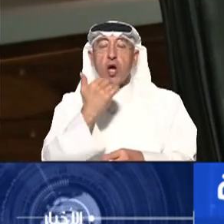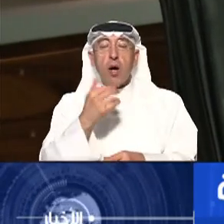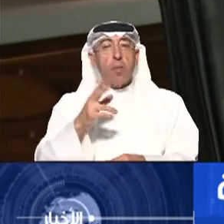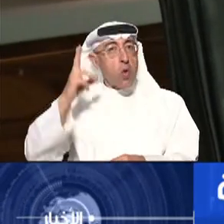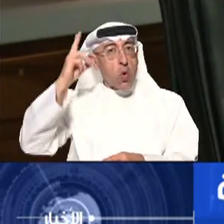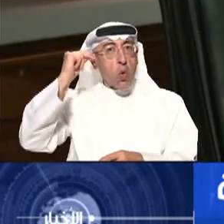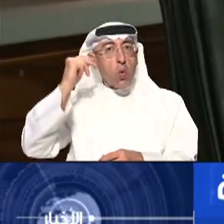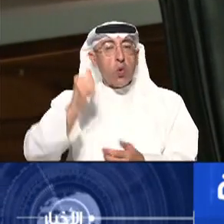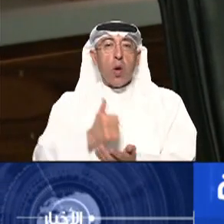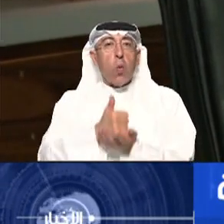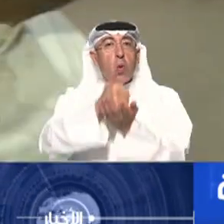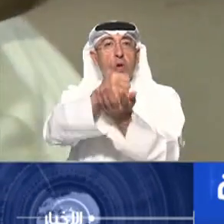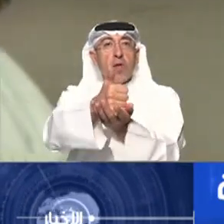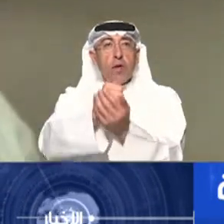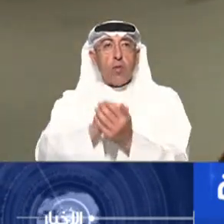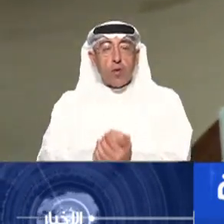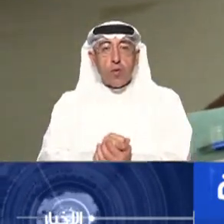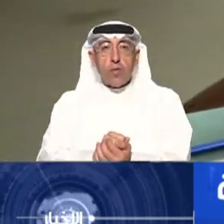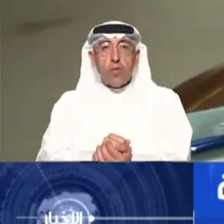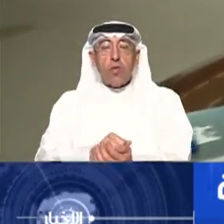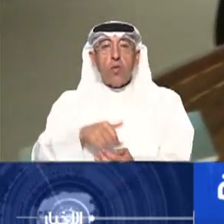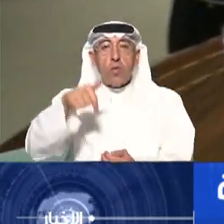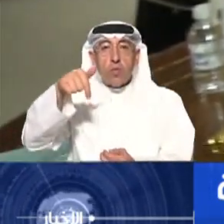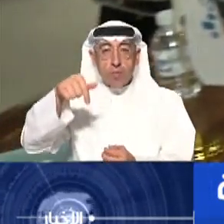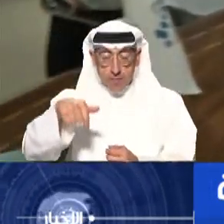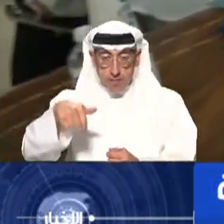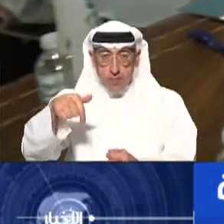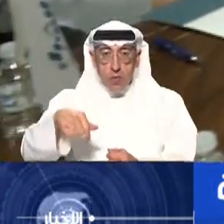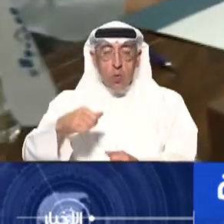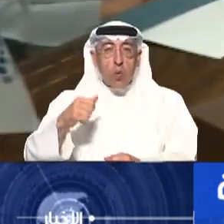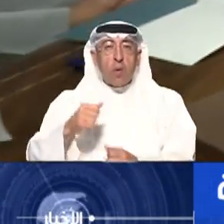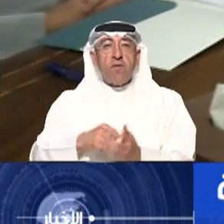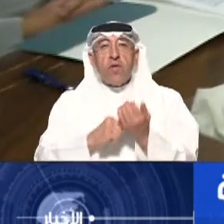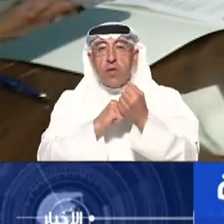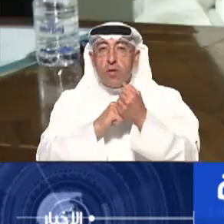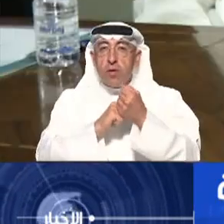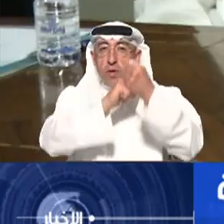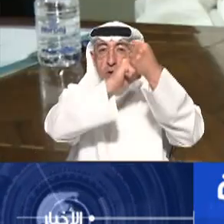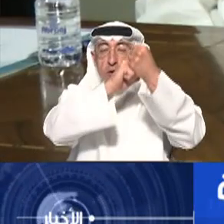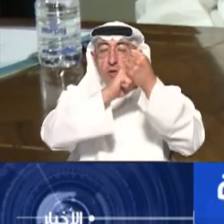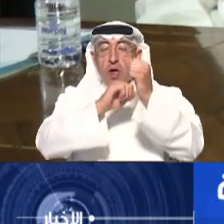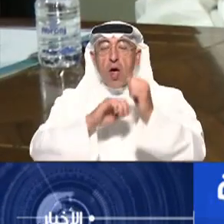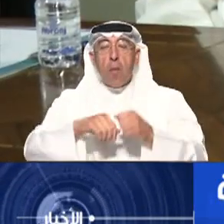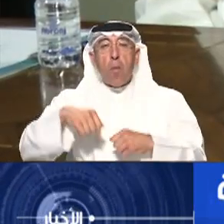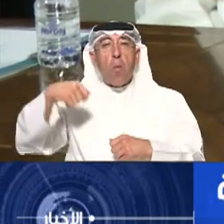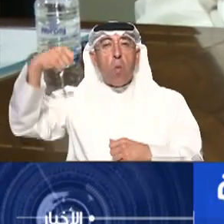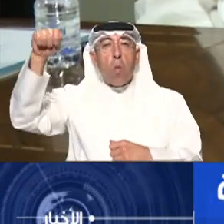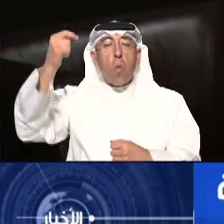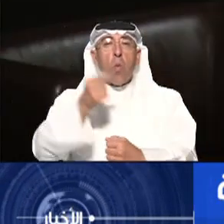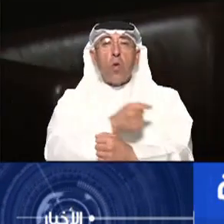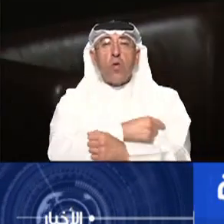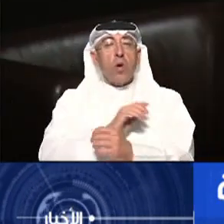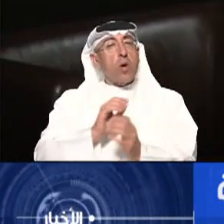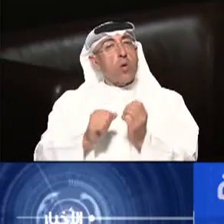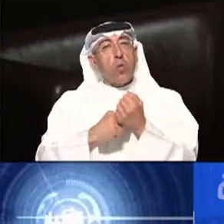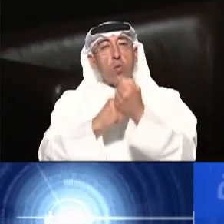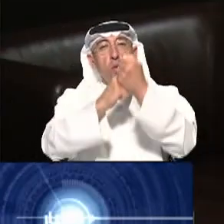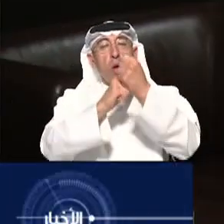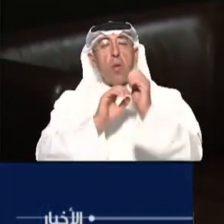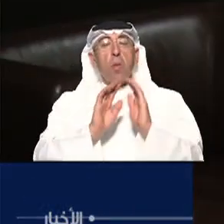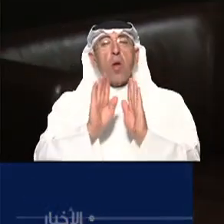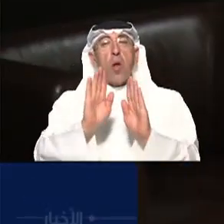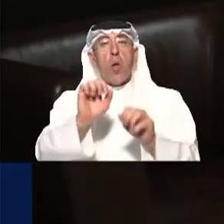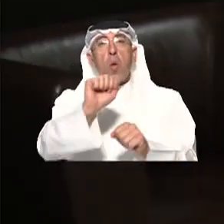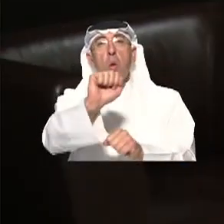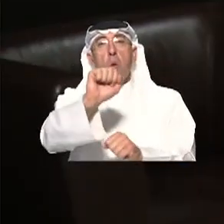وقادر على العطاء بدعم منقطع النظير من كل القائمين عليه لحمل مسؤولية الوطن الغالي. إذن ها هم شباب